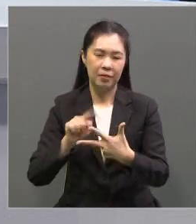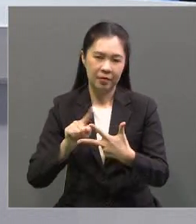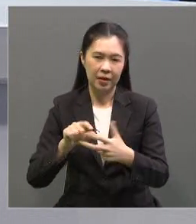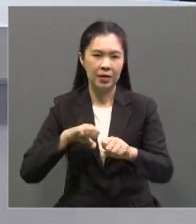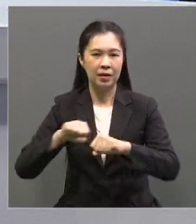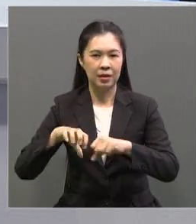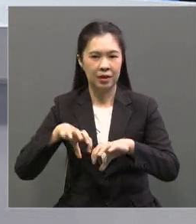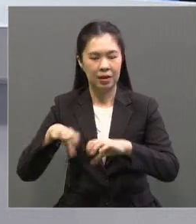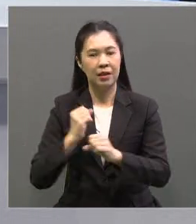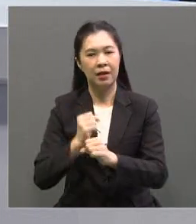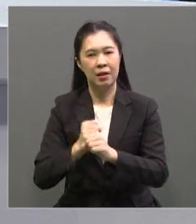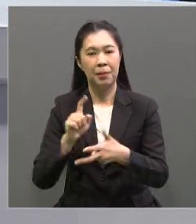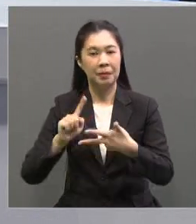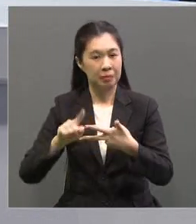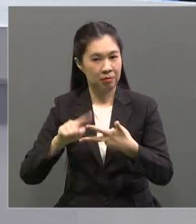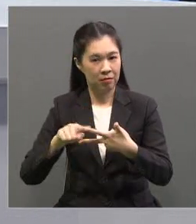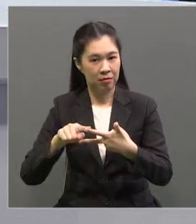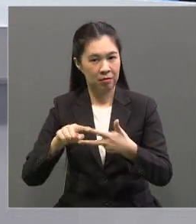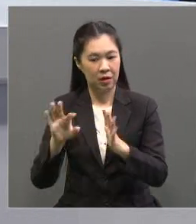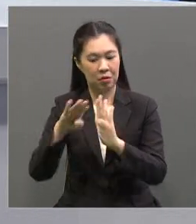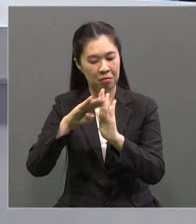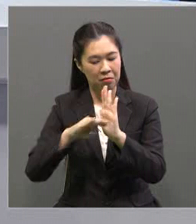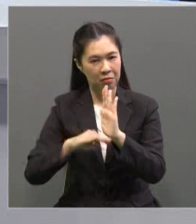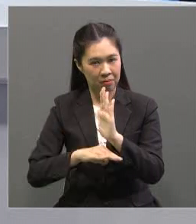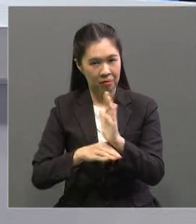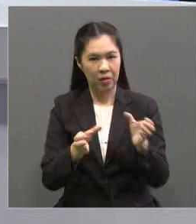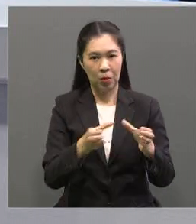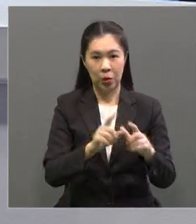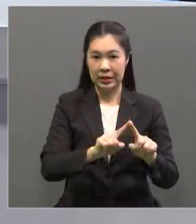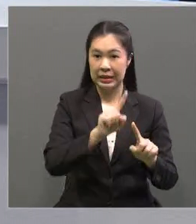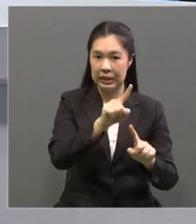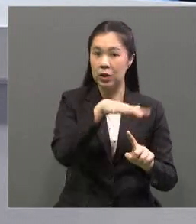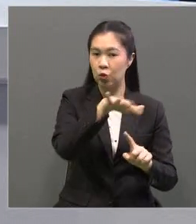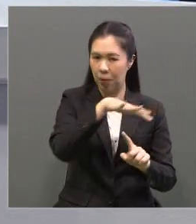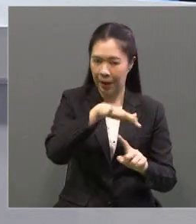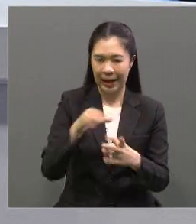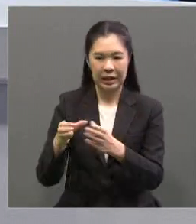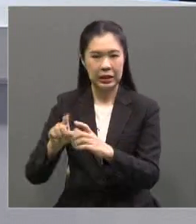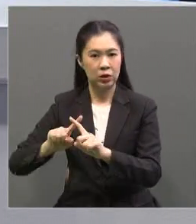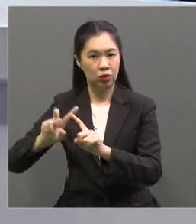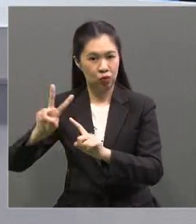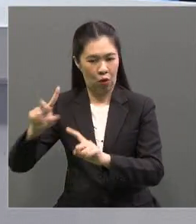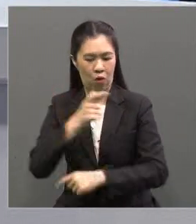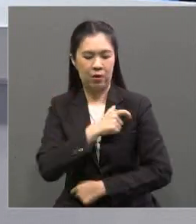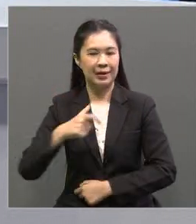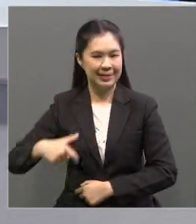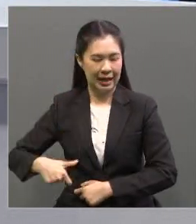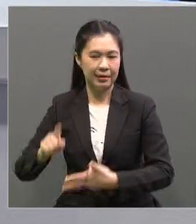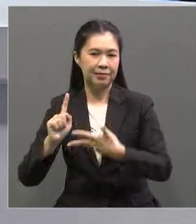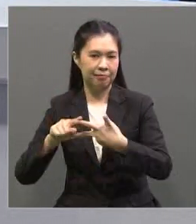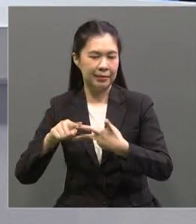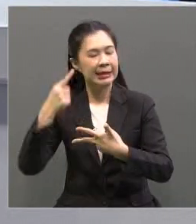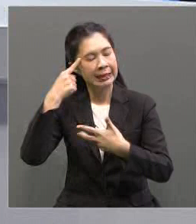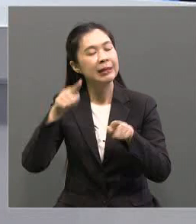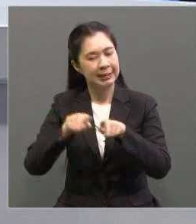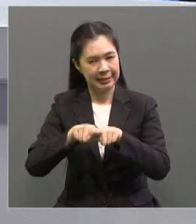การจัดทำรัฐธรรมนูญฉบับใหม่เห็นด้วยหรือไม่ที่จะคงเนื้อหาในหมวดที่1ก็คือเป็นบททั่วไปหมวดที่2ก็คือสถาบันพระมหากษัตริย์นะคะปรากฏว่า